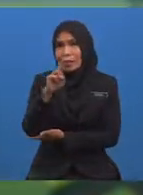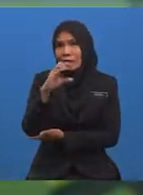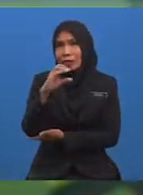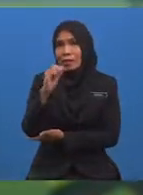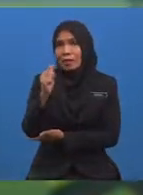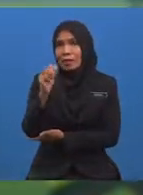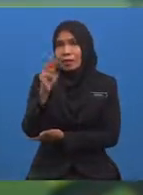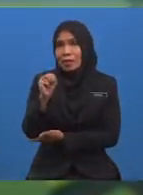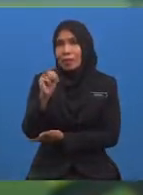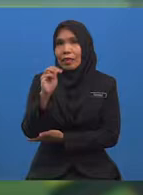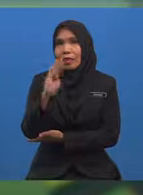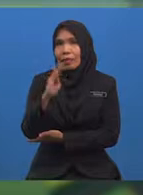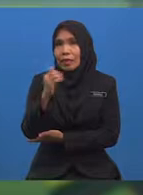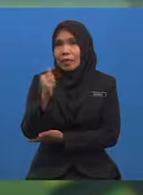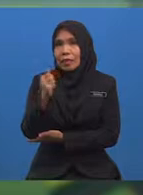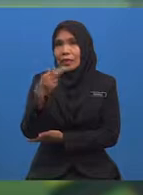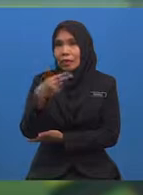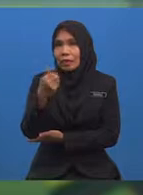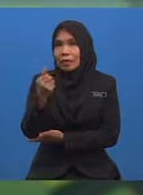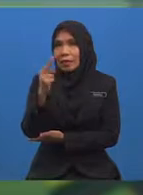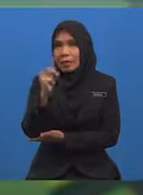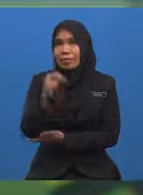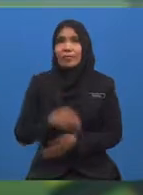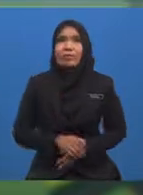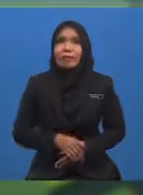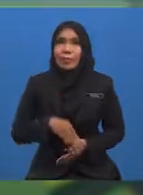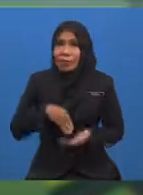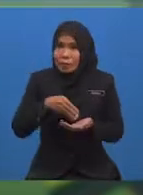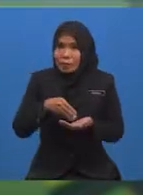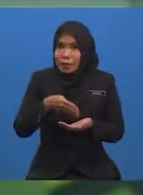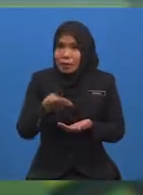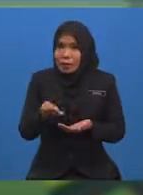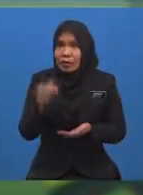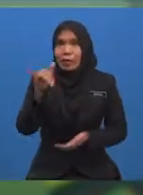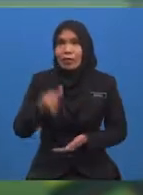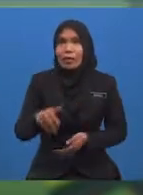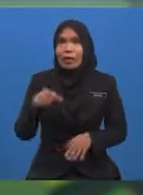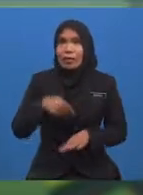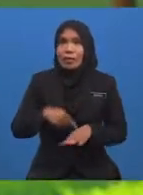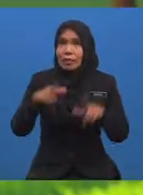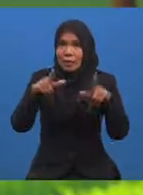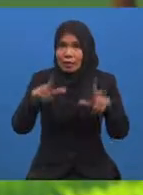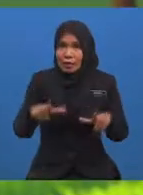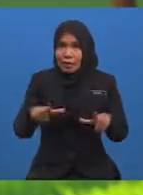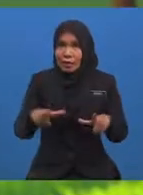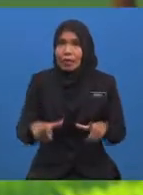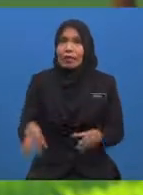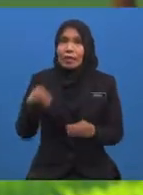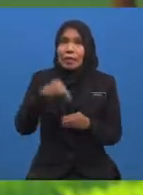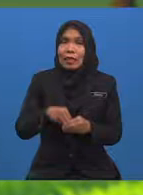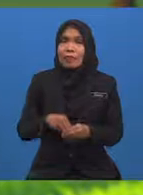Biji benih yang diletakkan di dalam tanah akan mula tumbuh atau